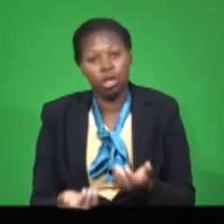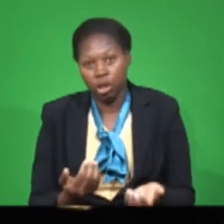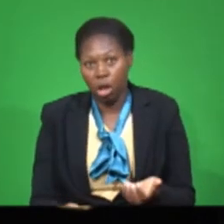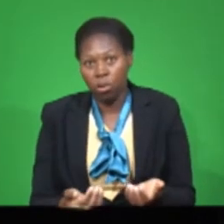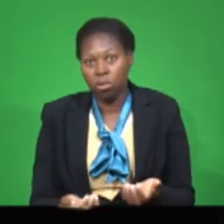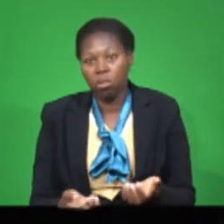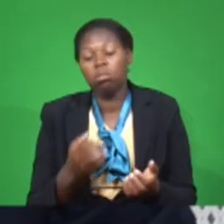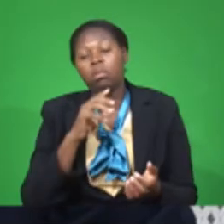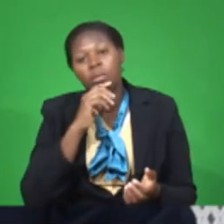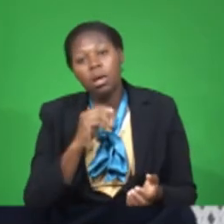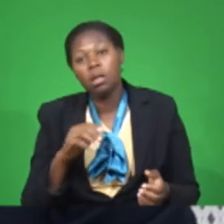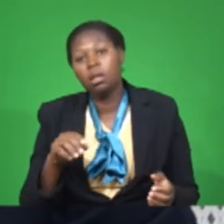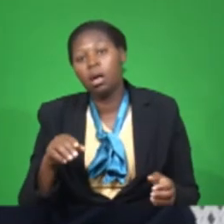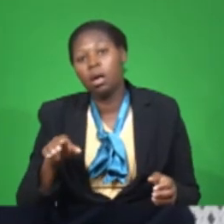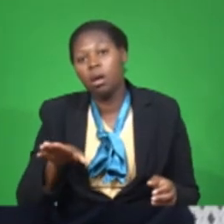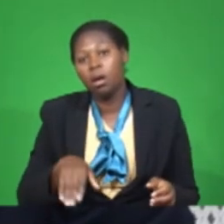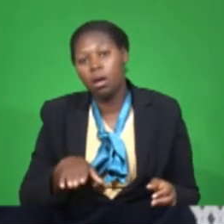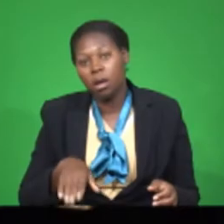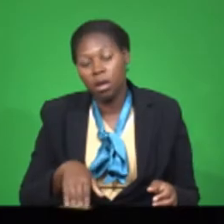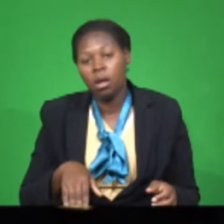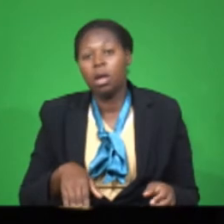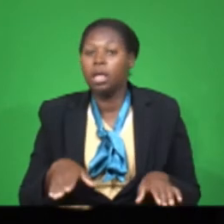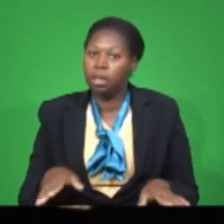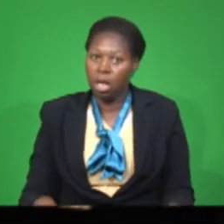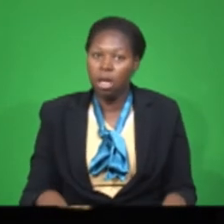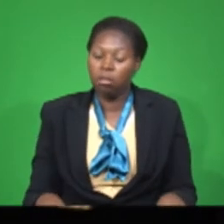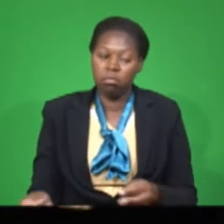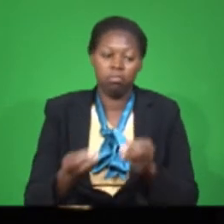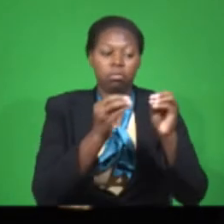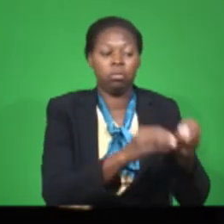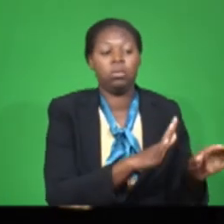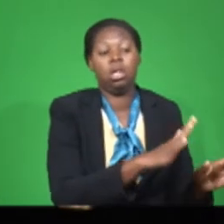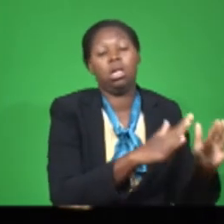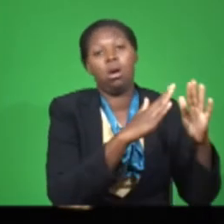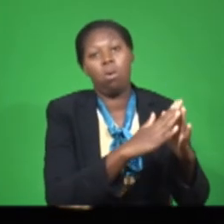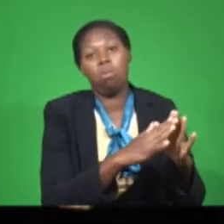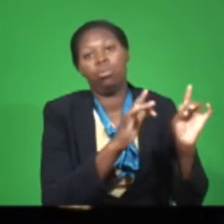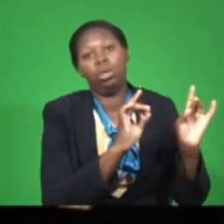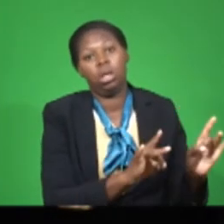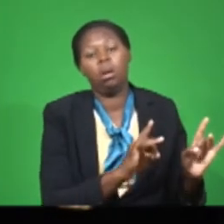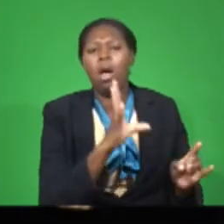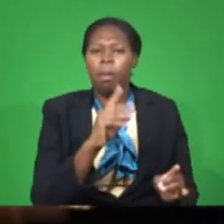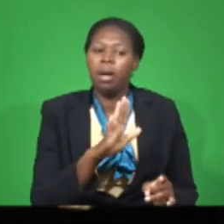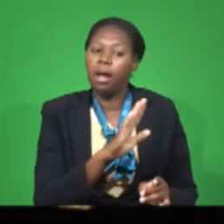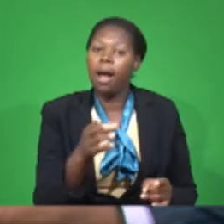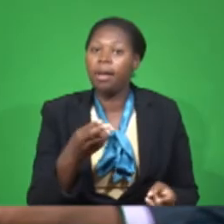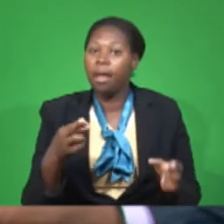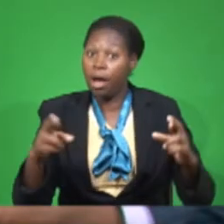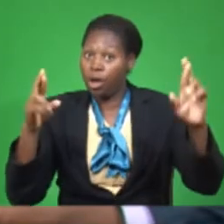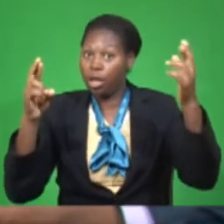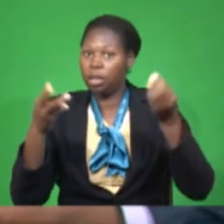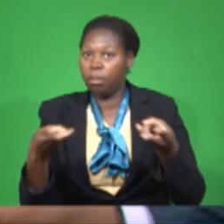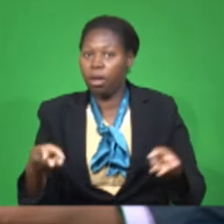was Kamamigayo. Yes. Vashuka orphanage, what else a Kamanakaika? A miniature can wait to a quit Vafari